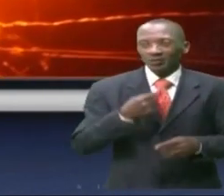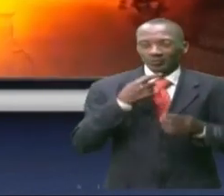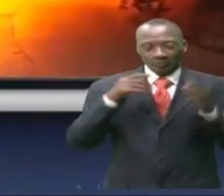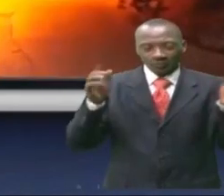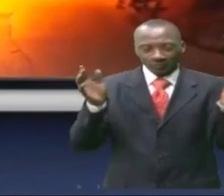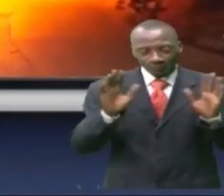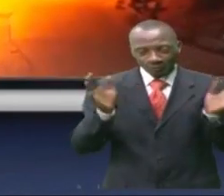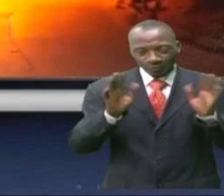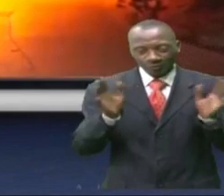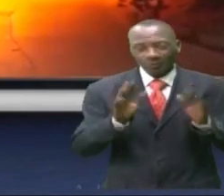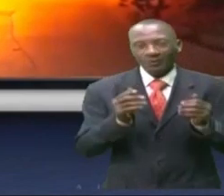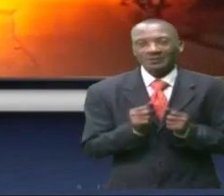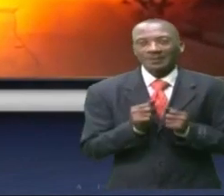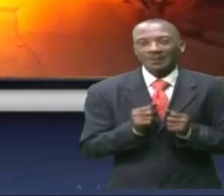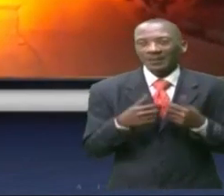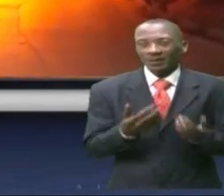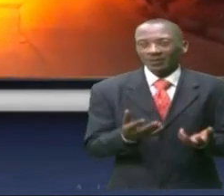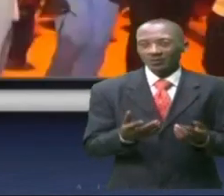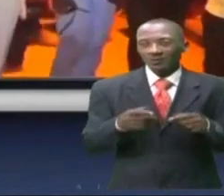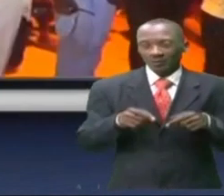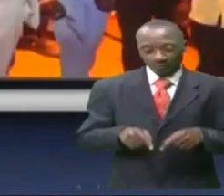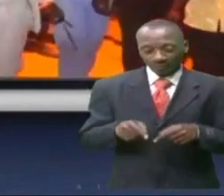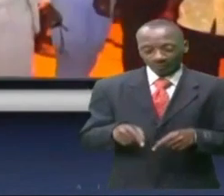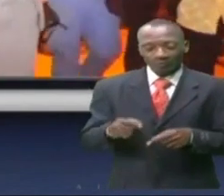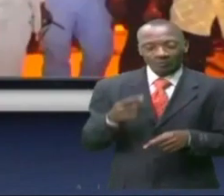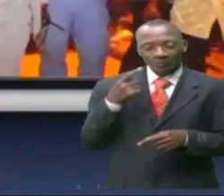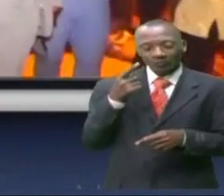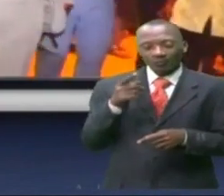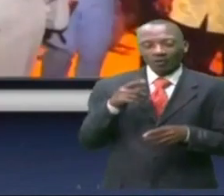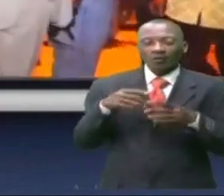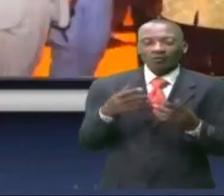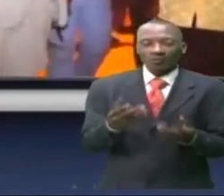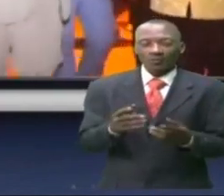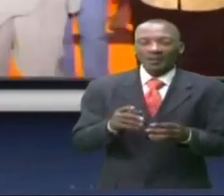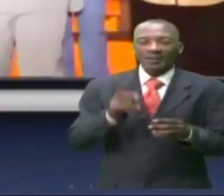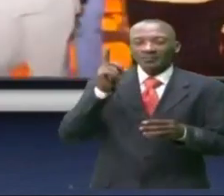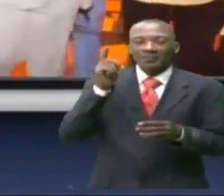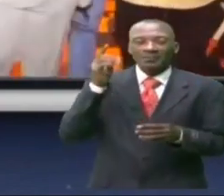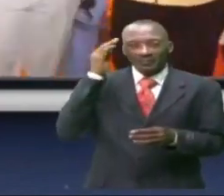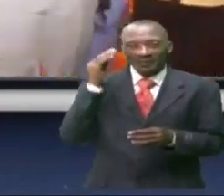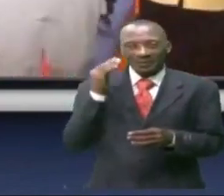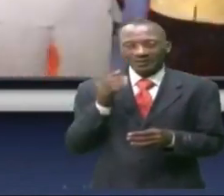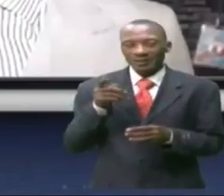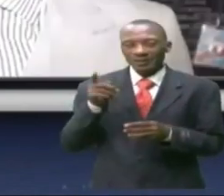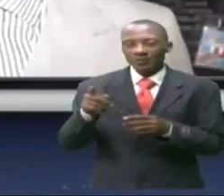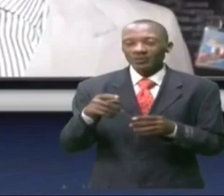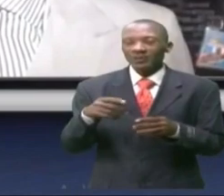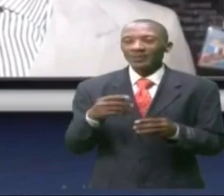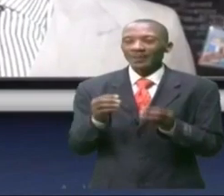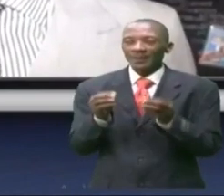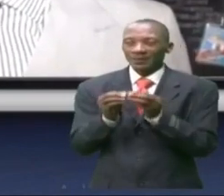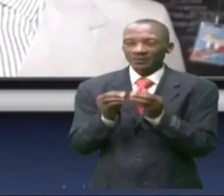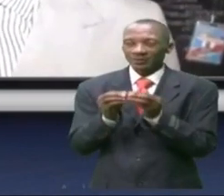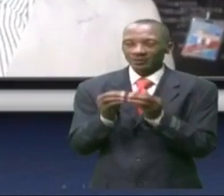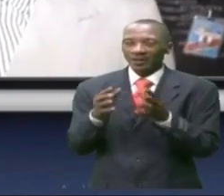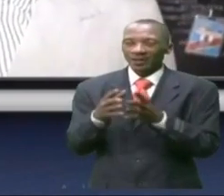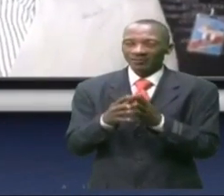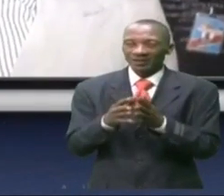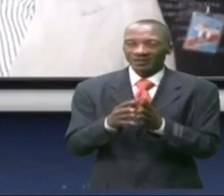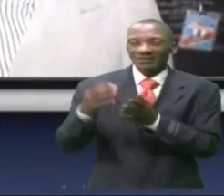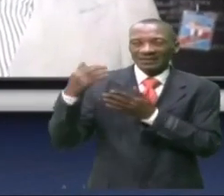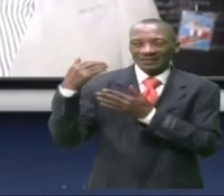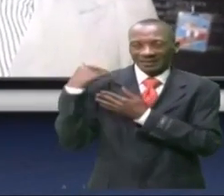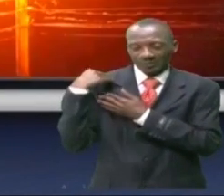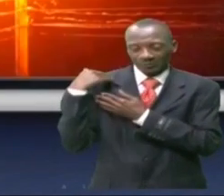l'éclairage public. Le go a été donné en présence de la population. De l'eau potable pour les habitants de Kisangani dans la